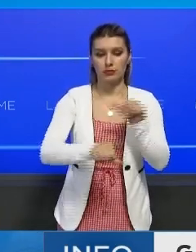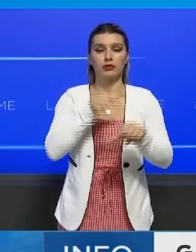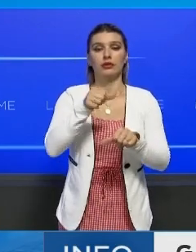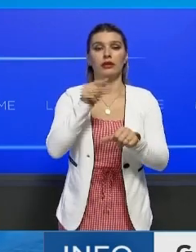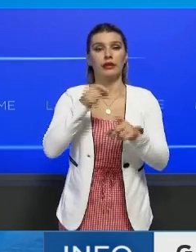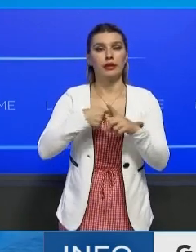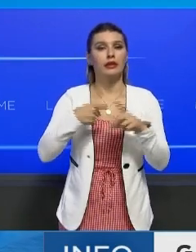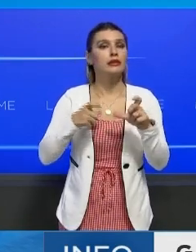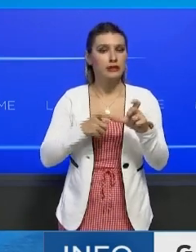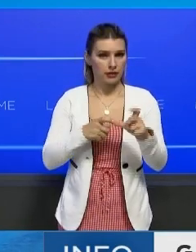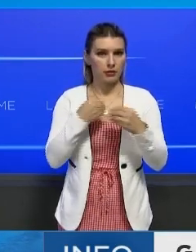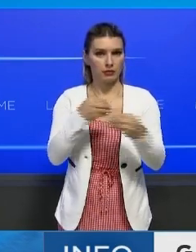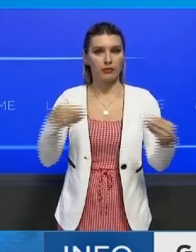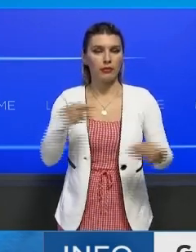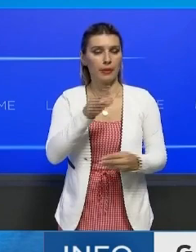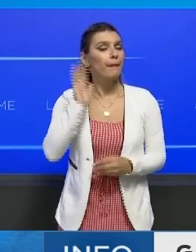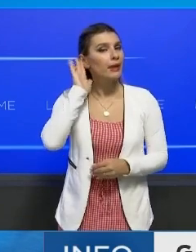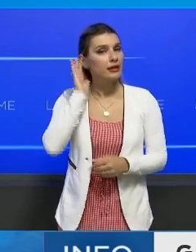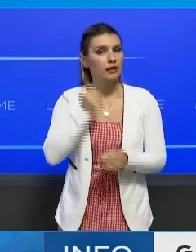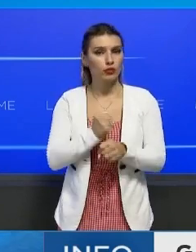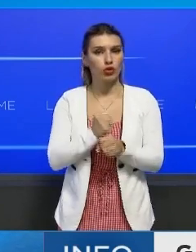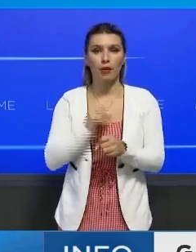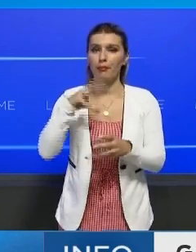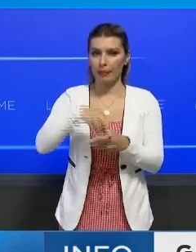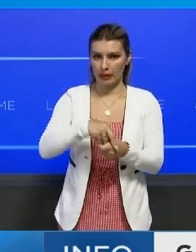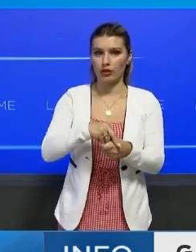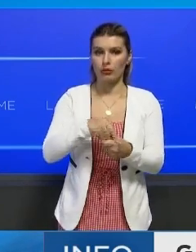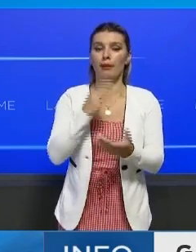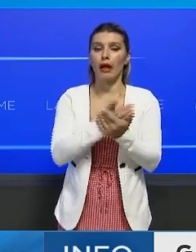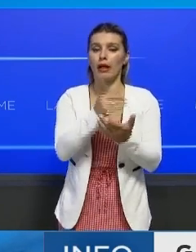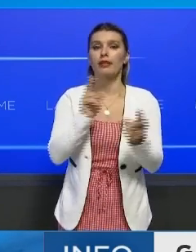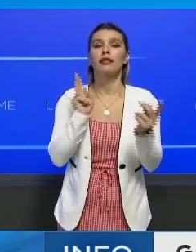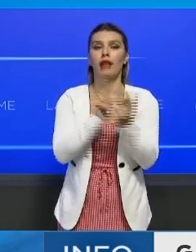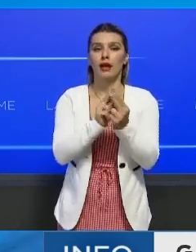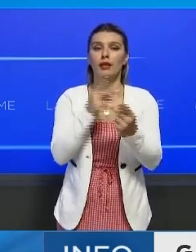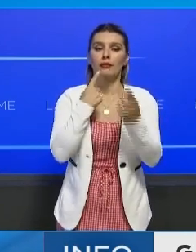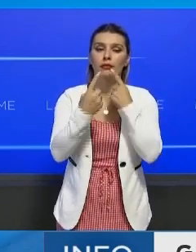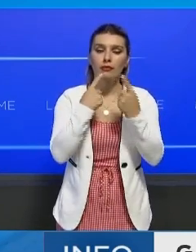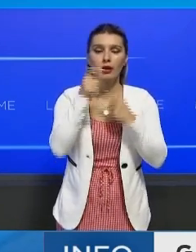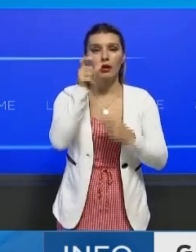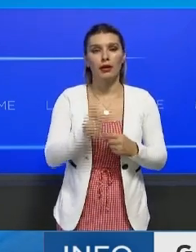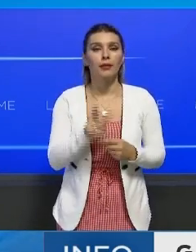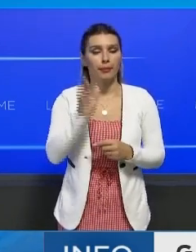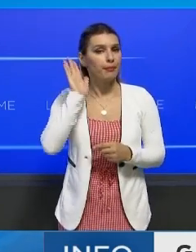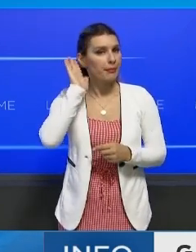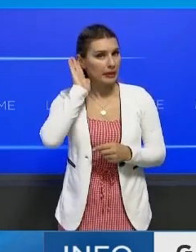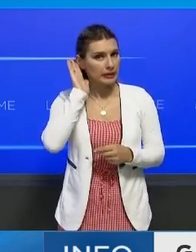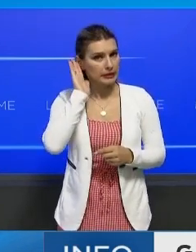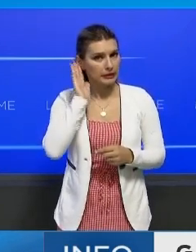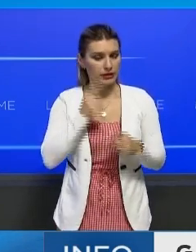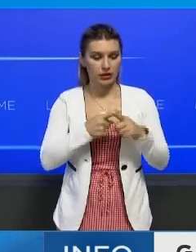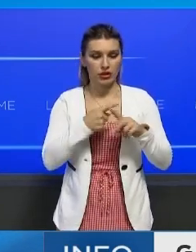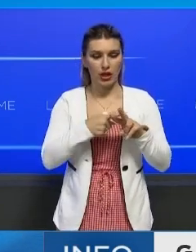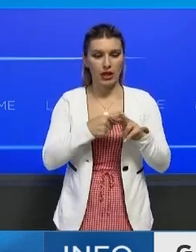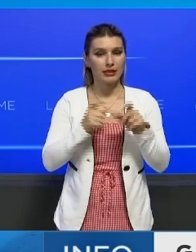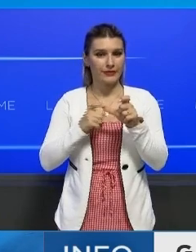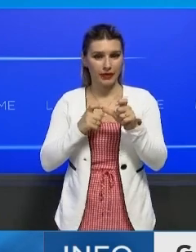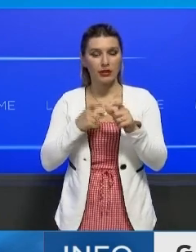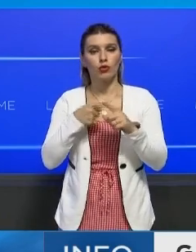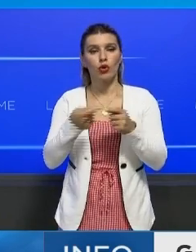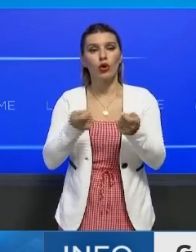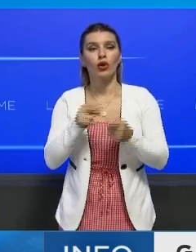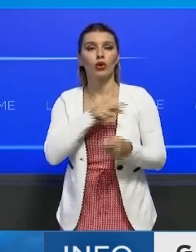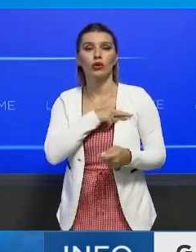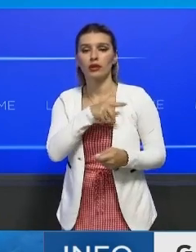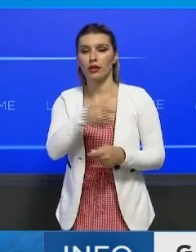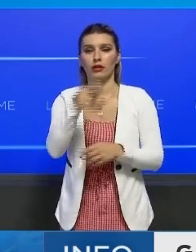ka njoftuar Ministria e Punëve të Brendshme pas takimit që Ministri Gjelaj Sveshla ka pasur me koordinatorët e qendrave